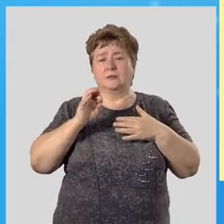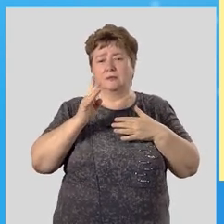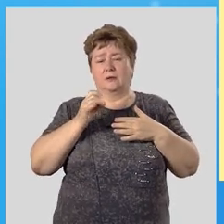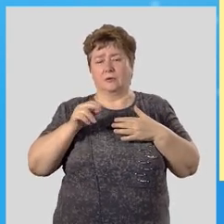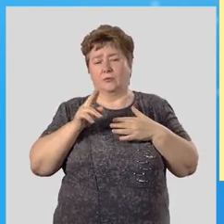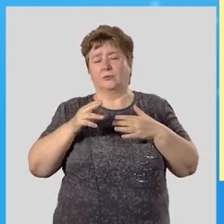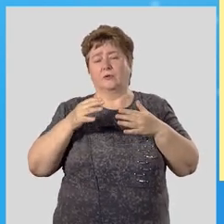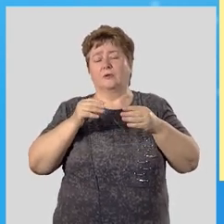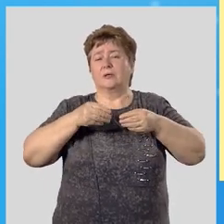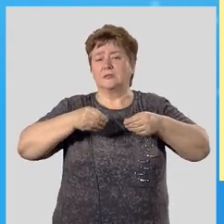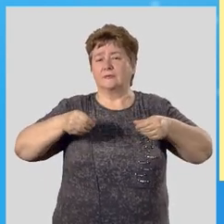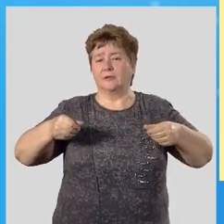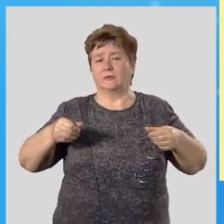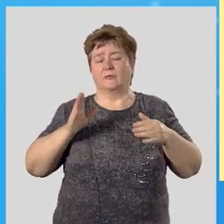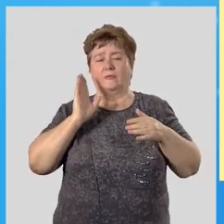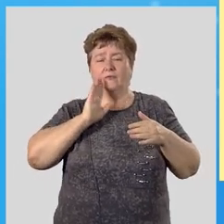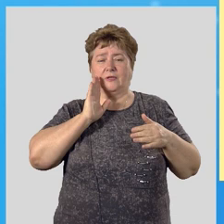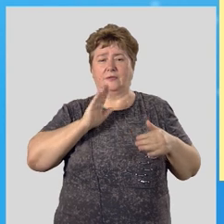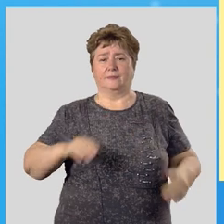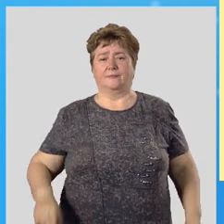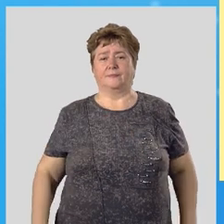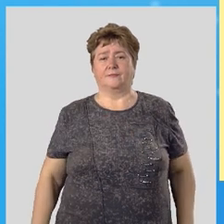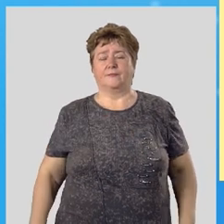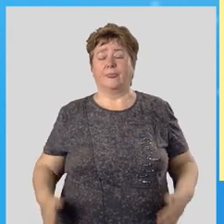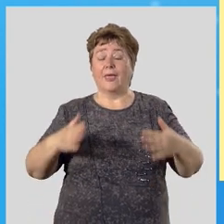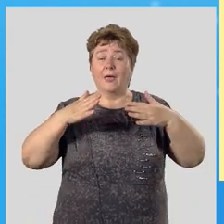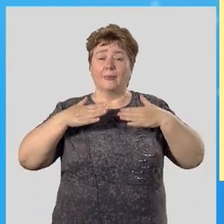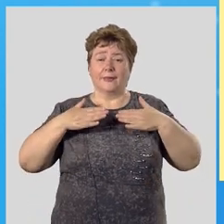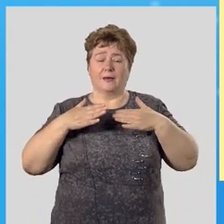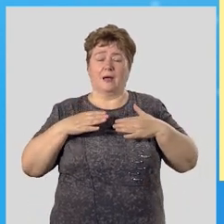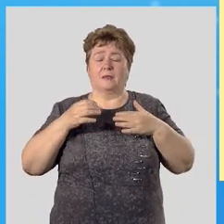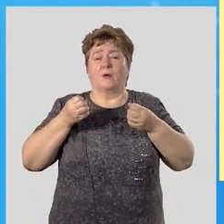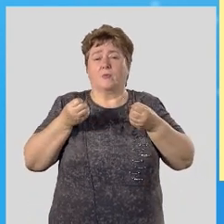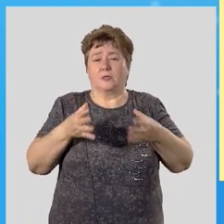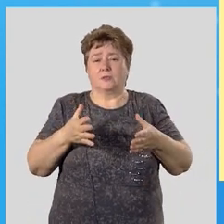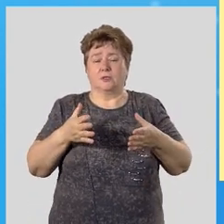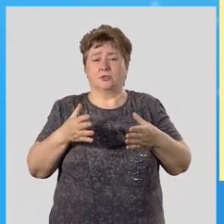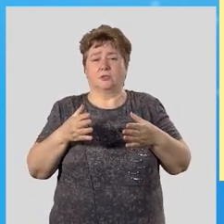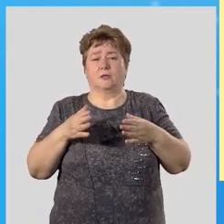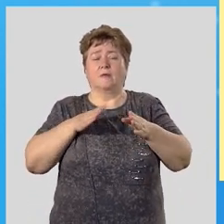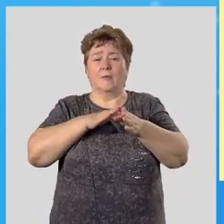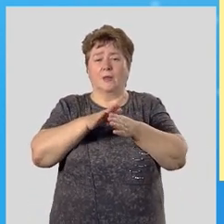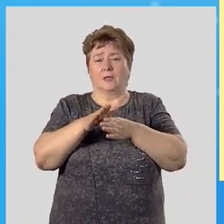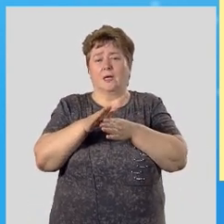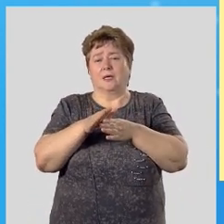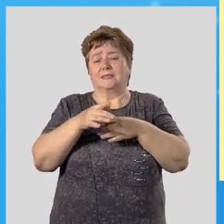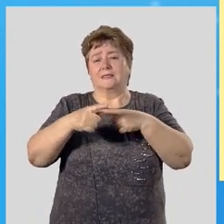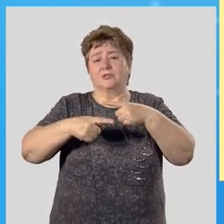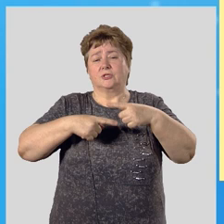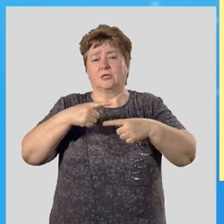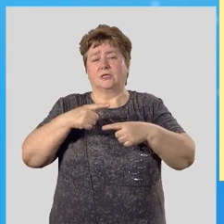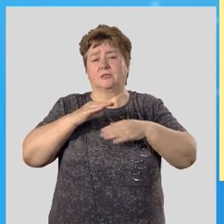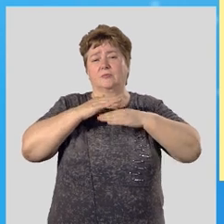кислород, растворенный в воде. Дыхание у простейших осуществляется